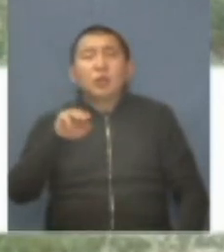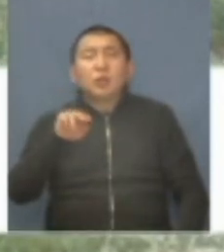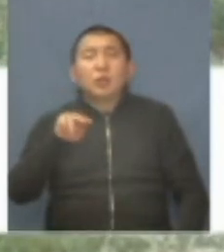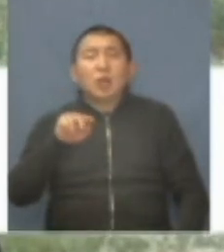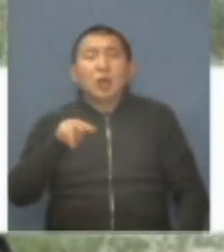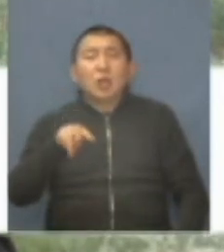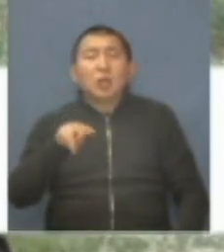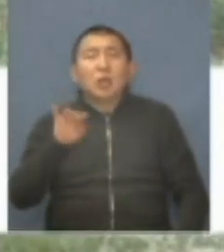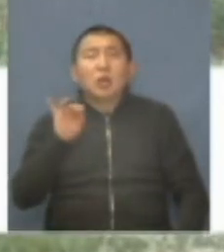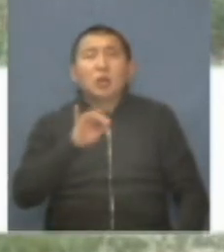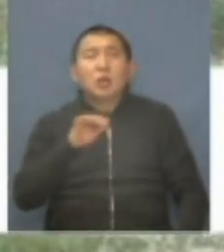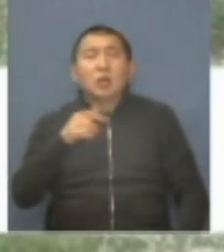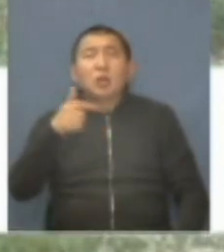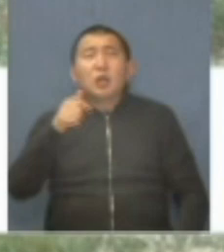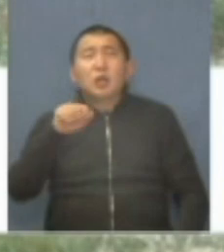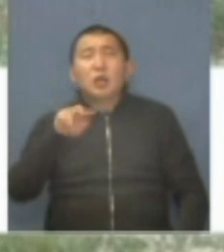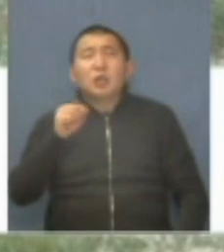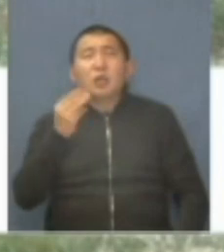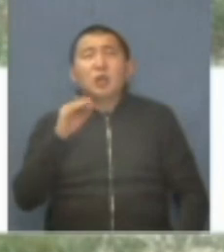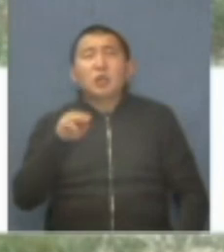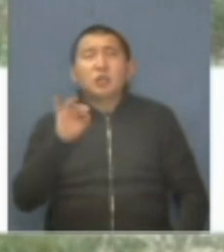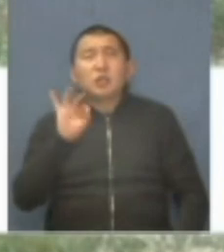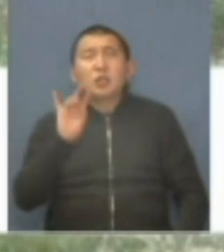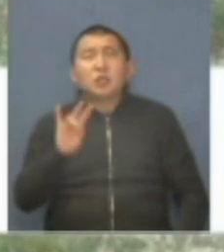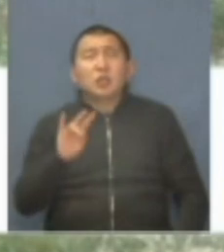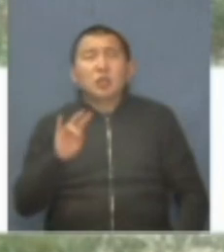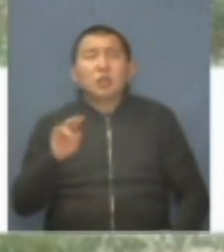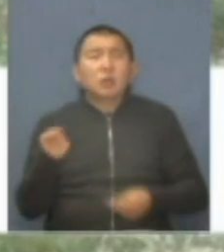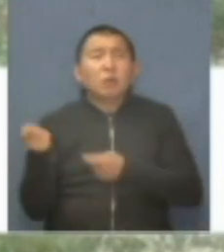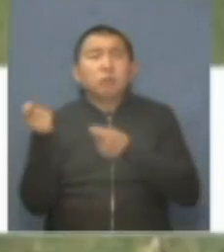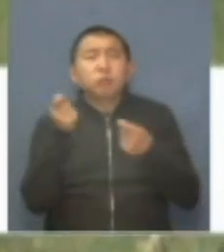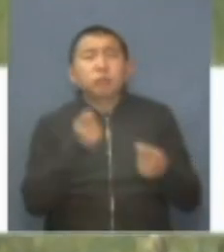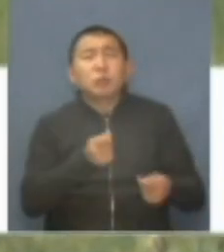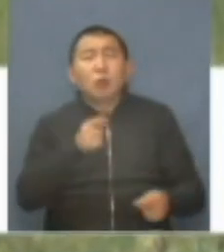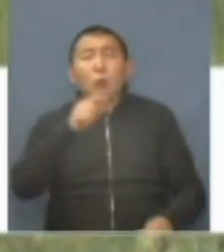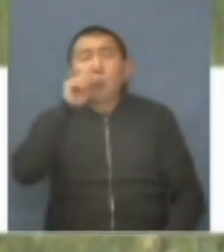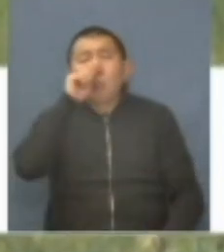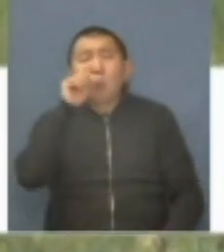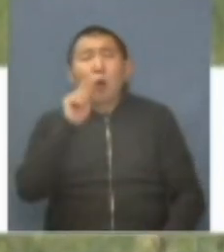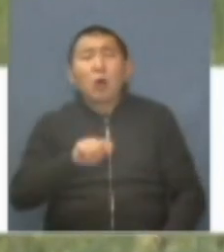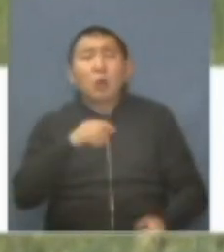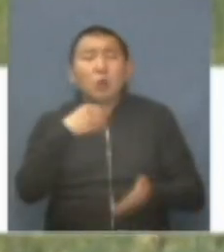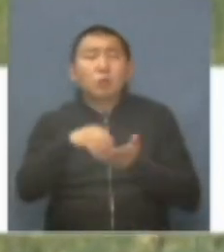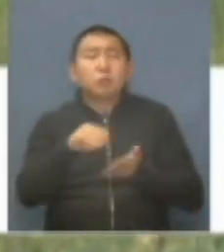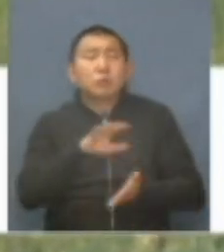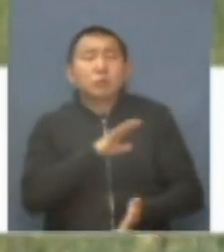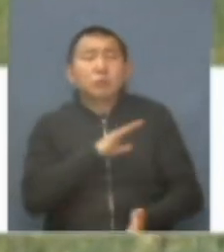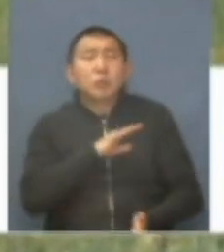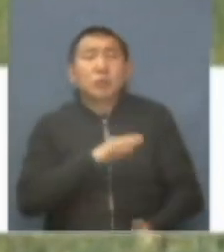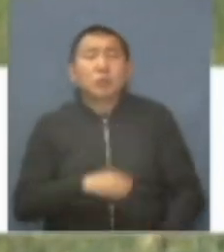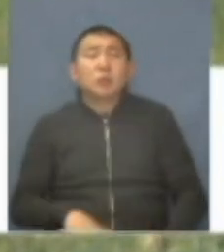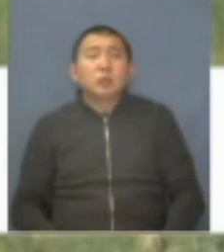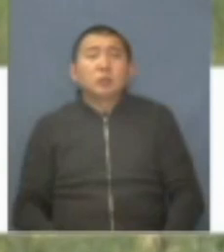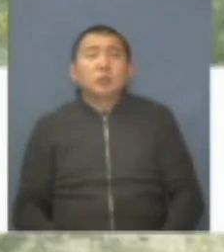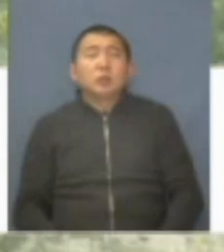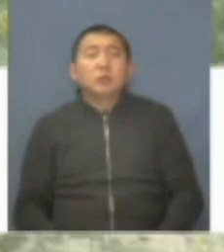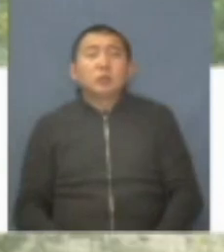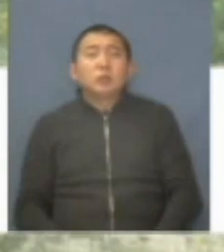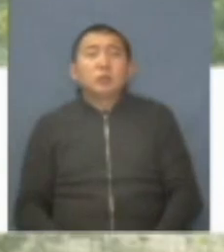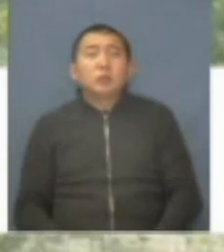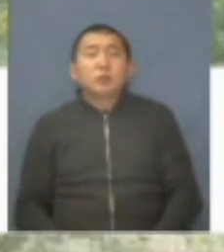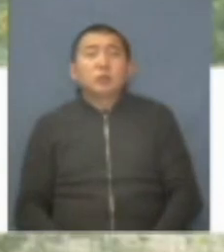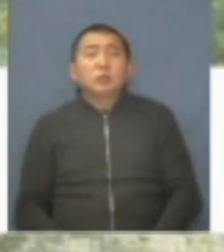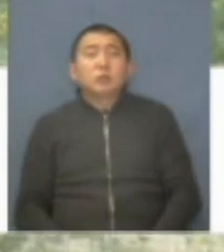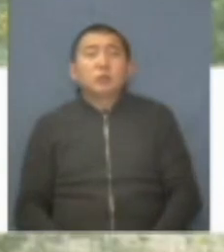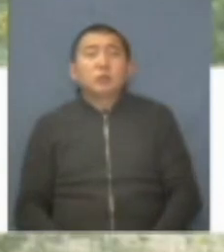галаштины. Галаштин мы привезли с Украины, краснопёстрых в количестве 100 голов. Мясное направление у нас на сегодняшний